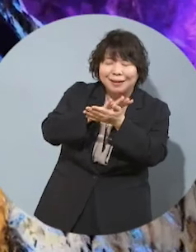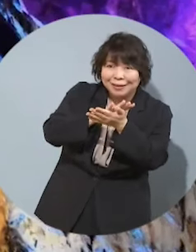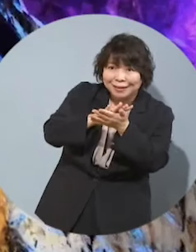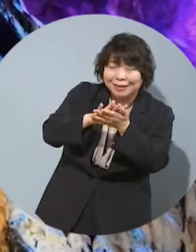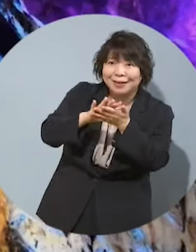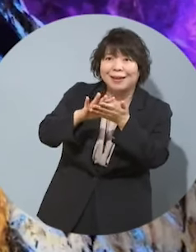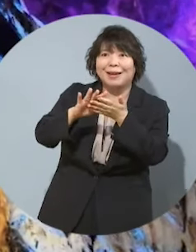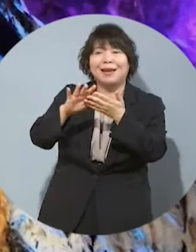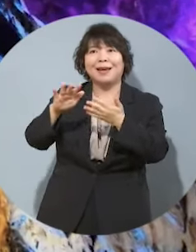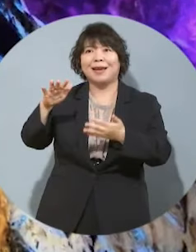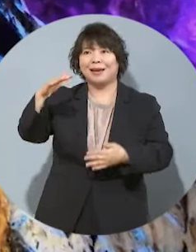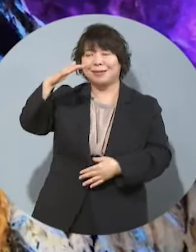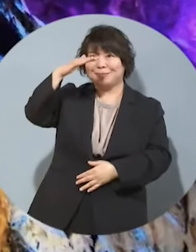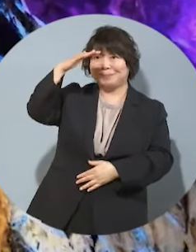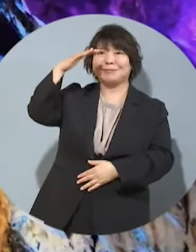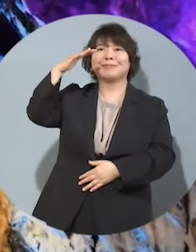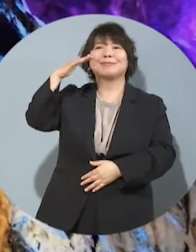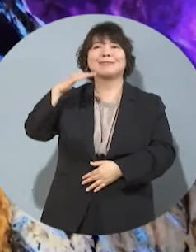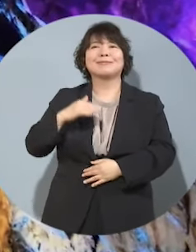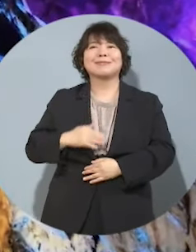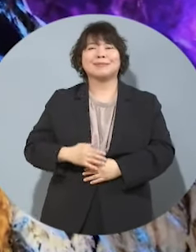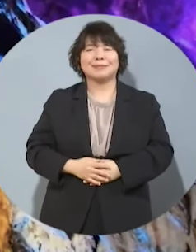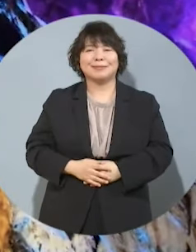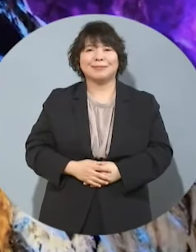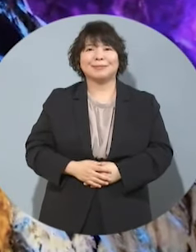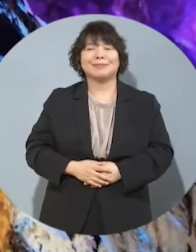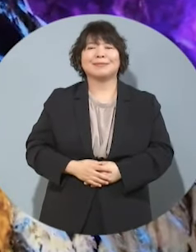な空間が広がります。